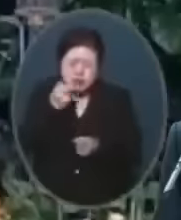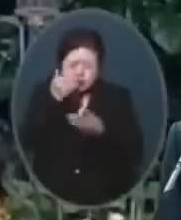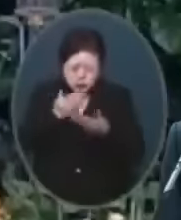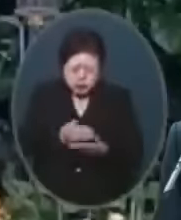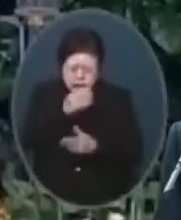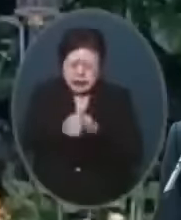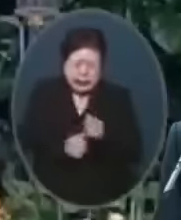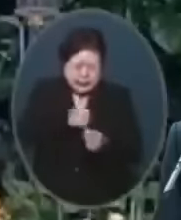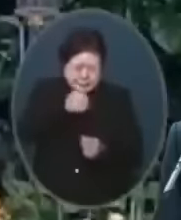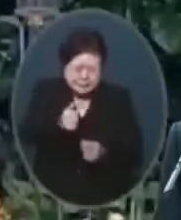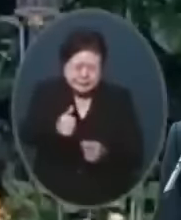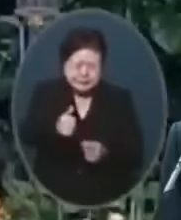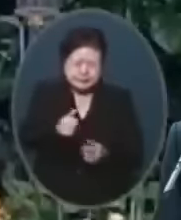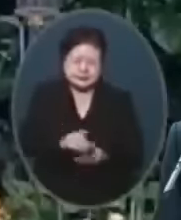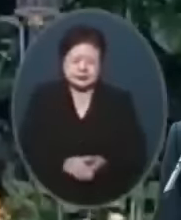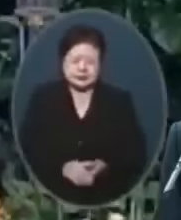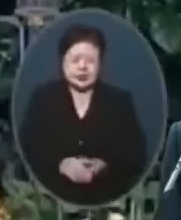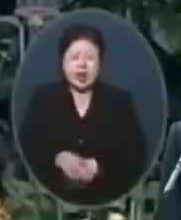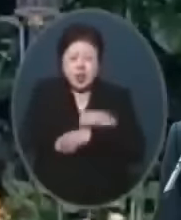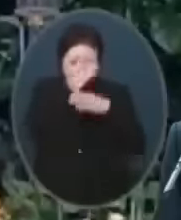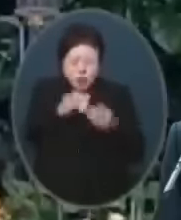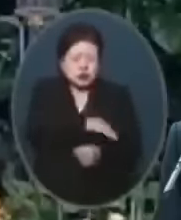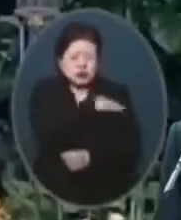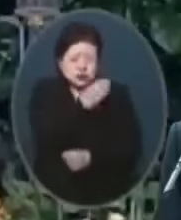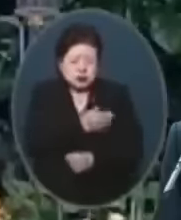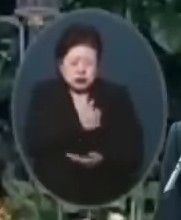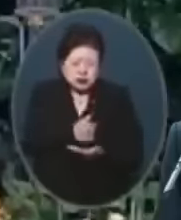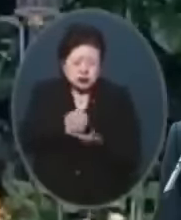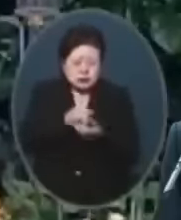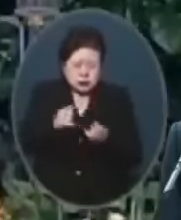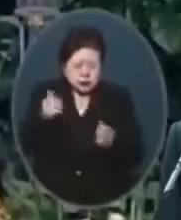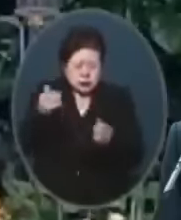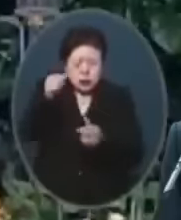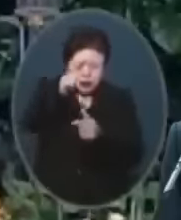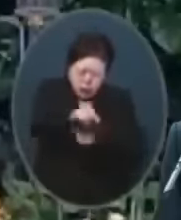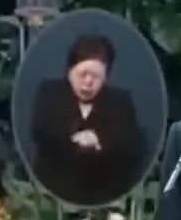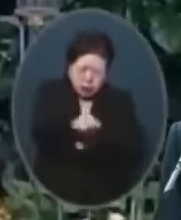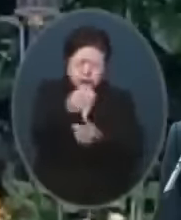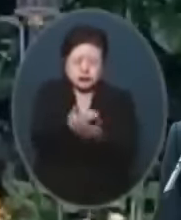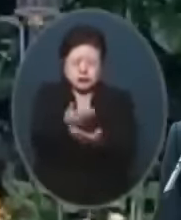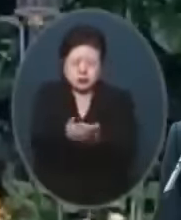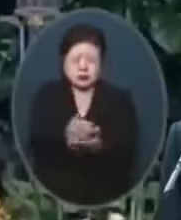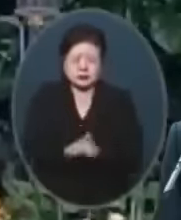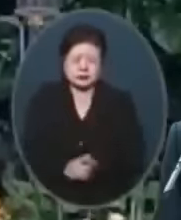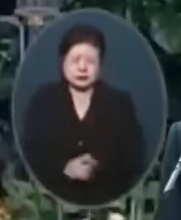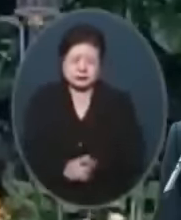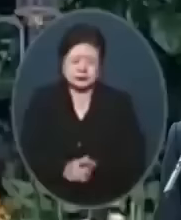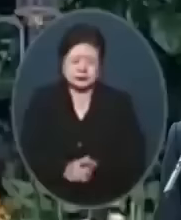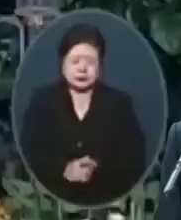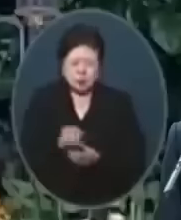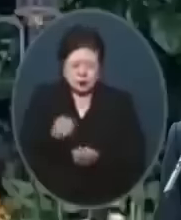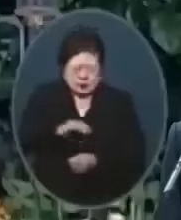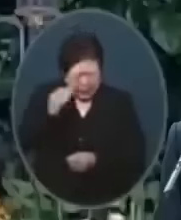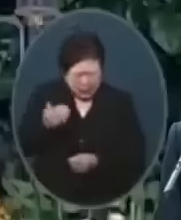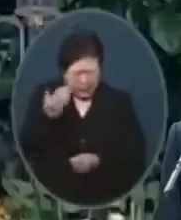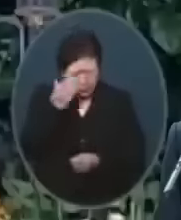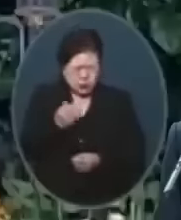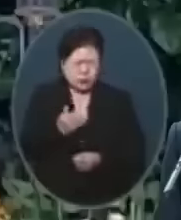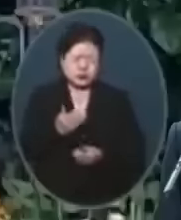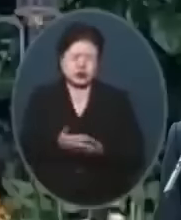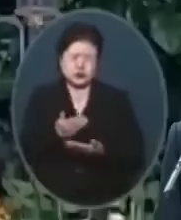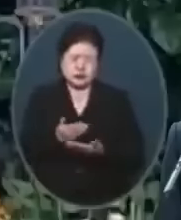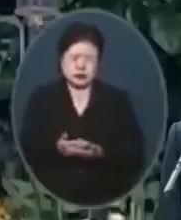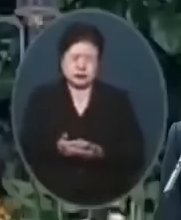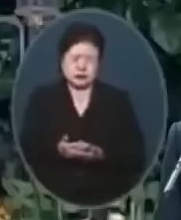주신 하나님, 그 모든 능력을 주의 성도들에게 허락하여 주시옵소서. 영혼이 잘되게 하여